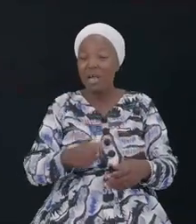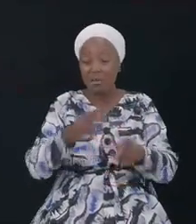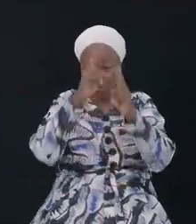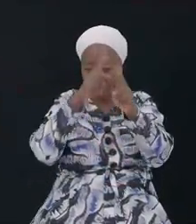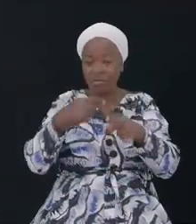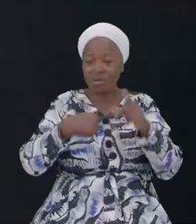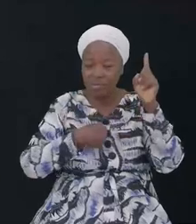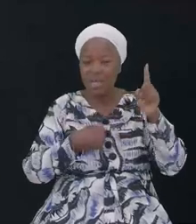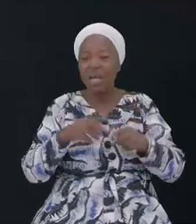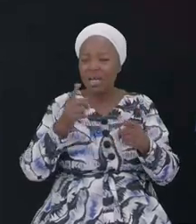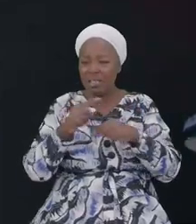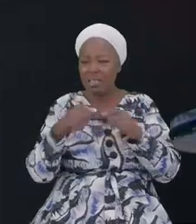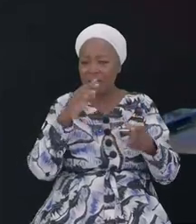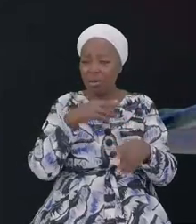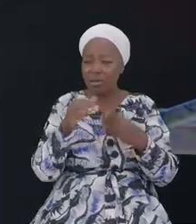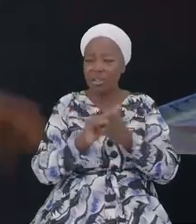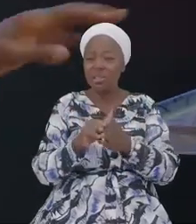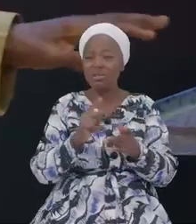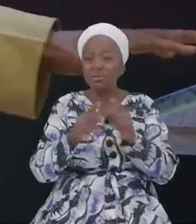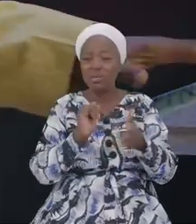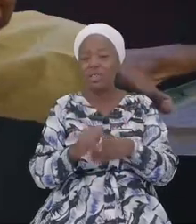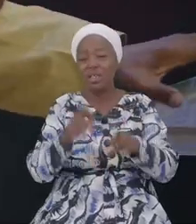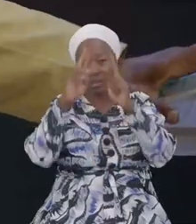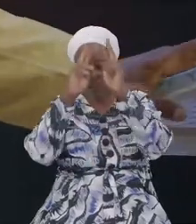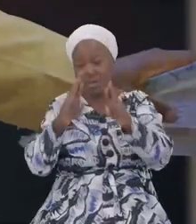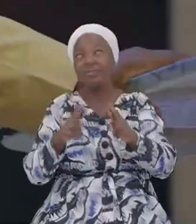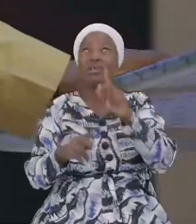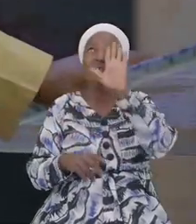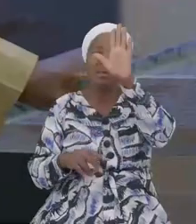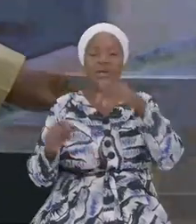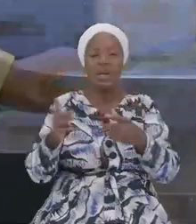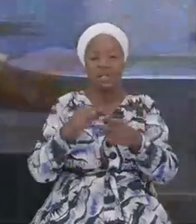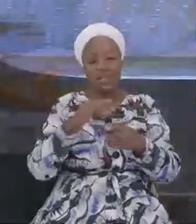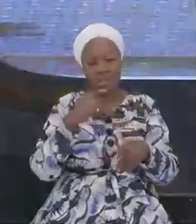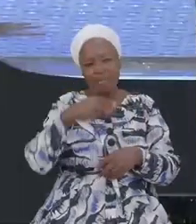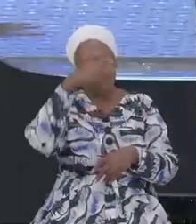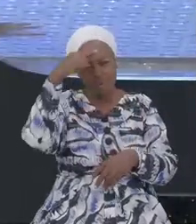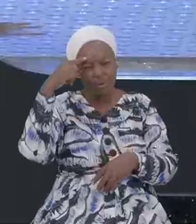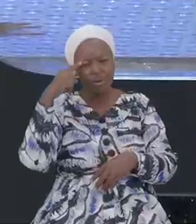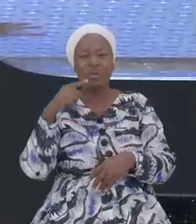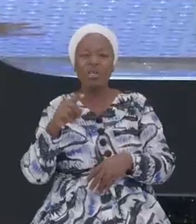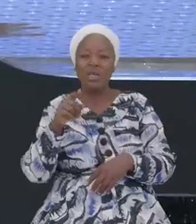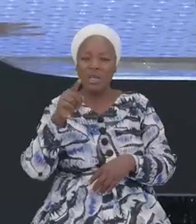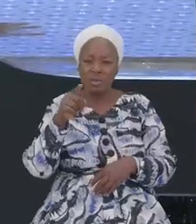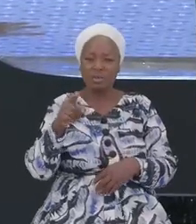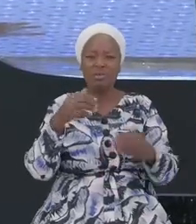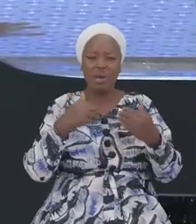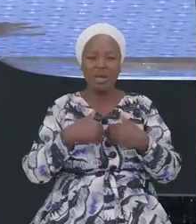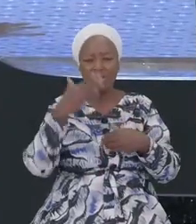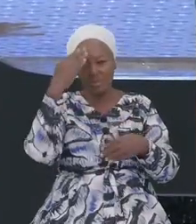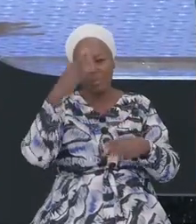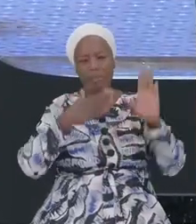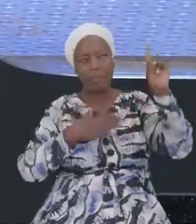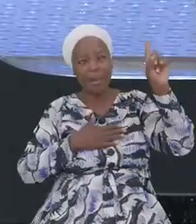qui obéissent Dieu, pour ceux-là qui lui donnent la révérence. Et puisqu'il connaît mon nom, verset